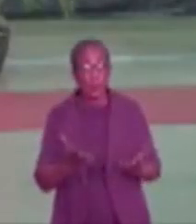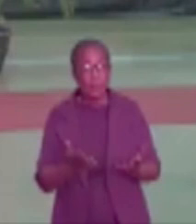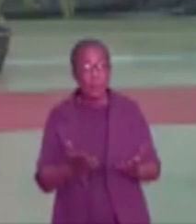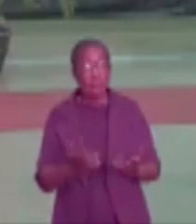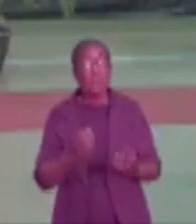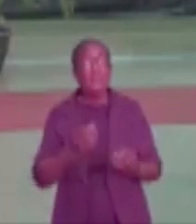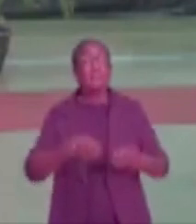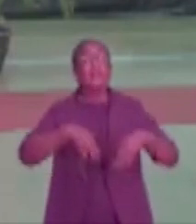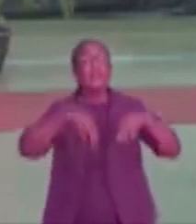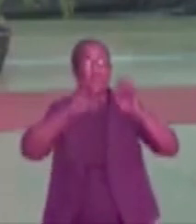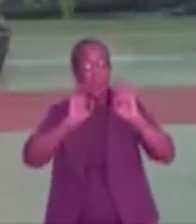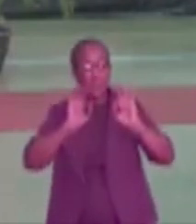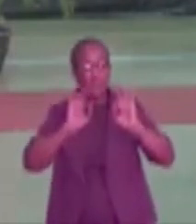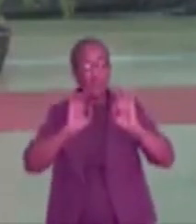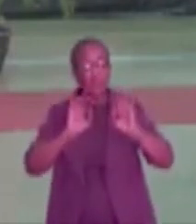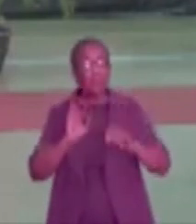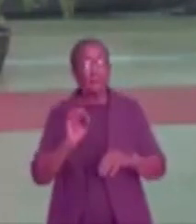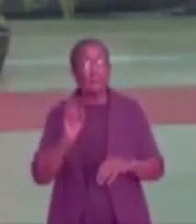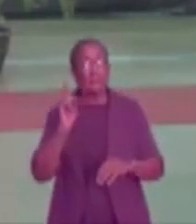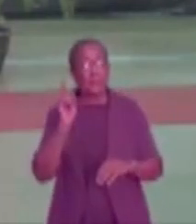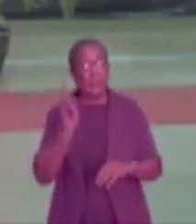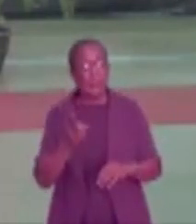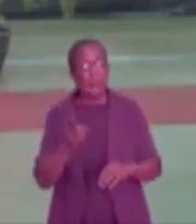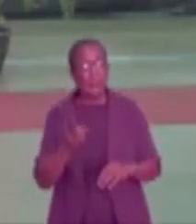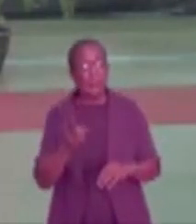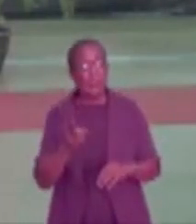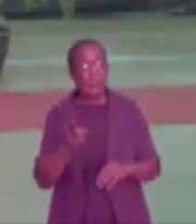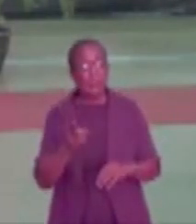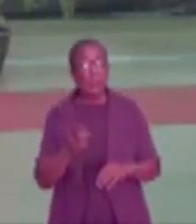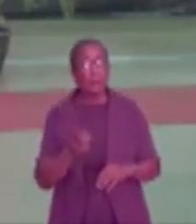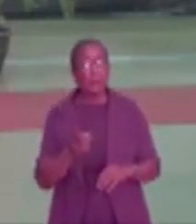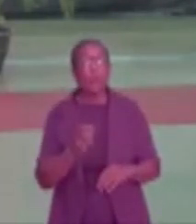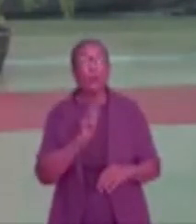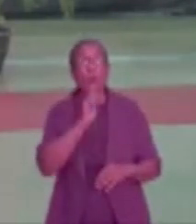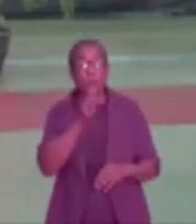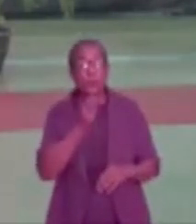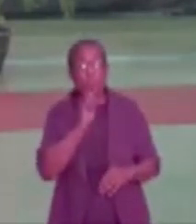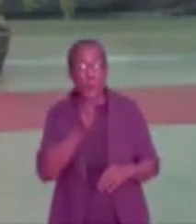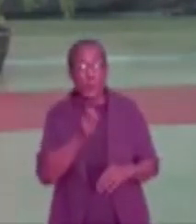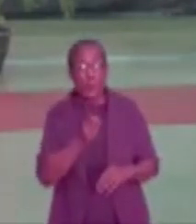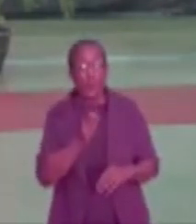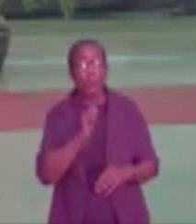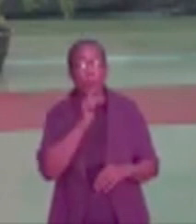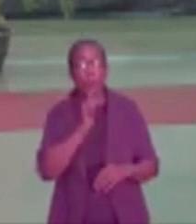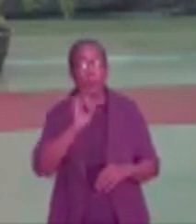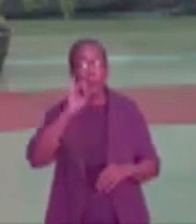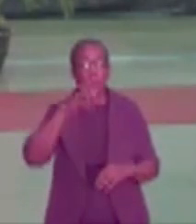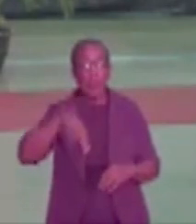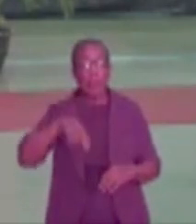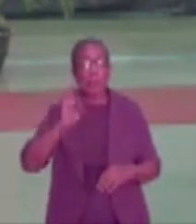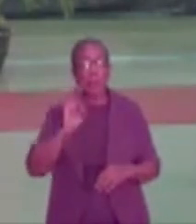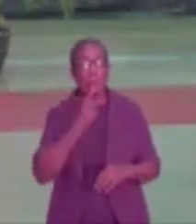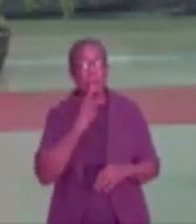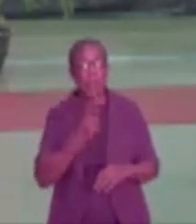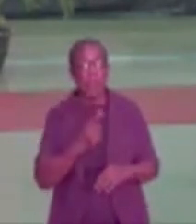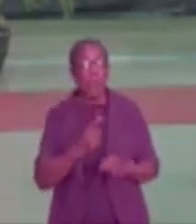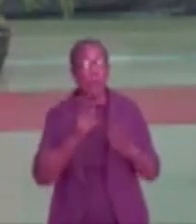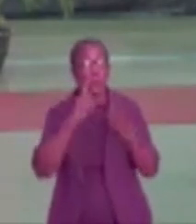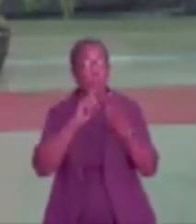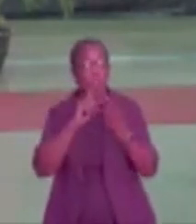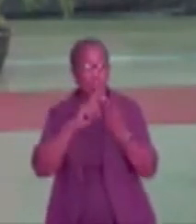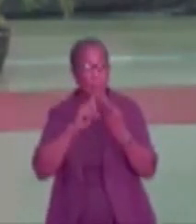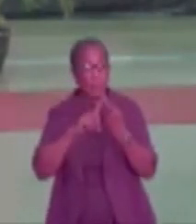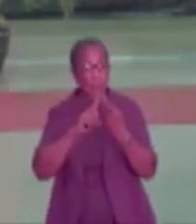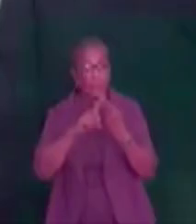zullen waarschijnlijk beter uitkomen dan de voorspellingen zoals het IMF het doet. Laat me nog twee dingen zeggen